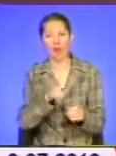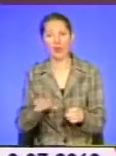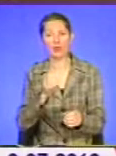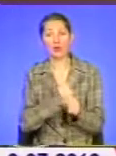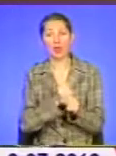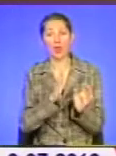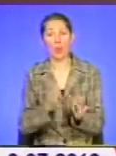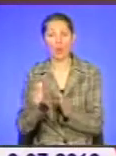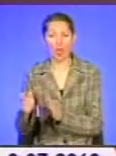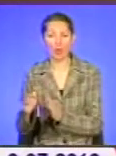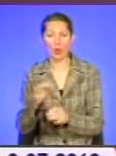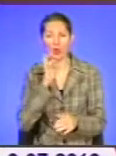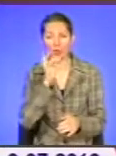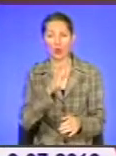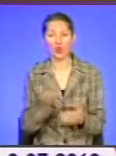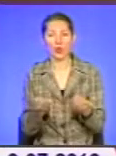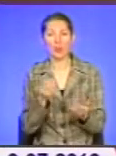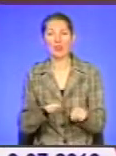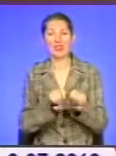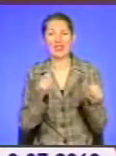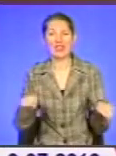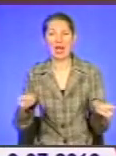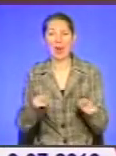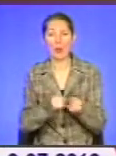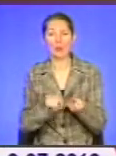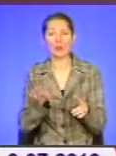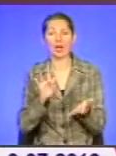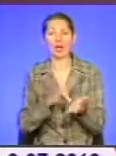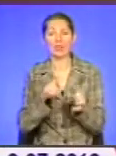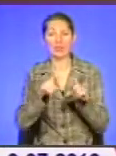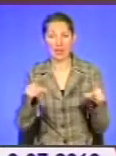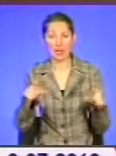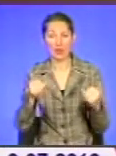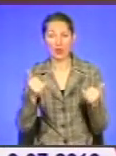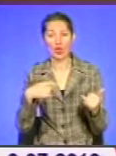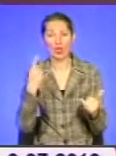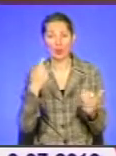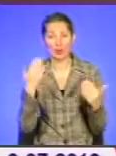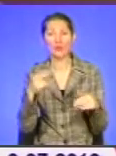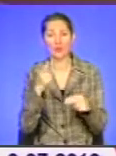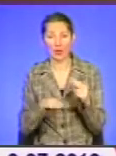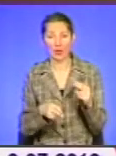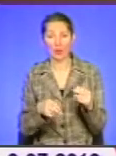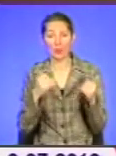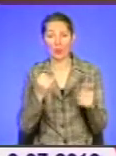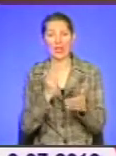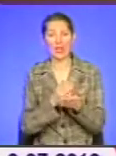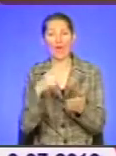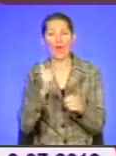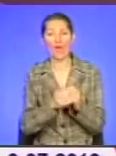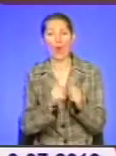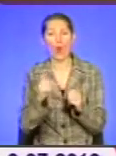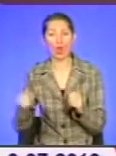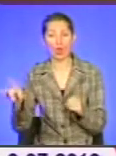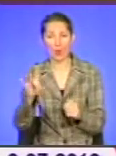що, мабуть, відкриття подібних центрів, а сьогодні ми в області завершуємо, вони сьогодні вже є в кожному